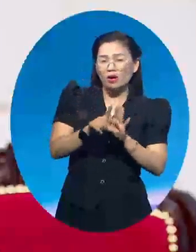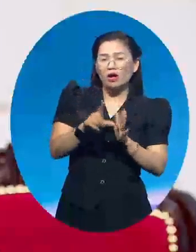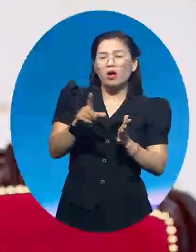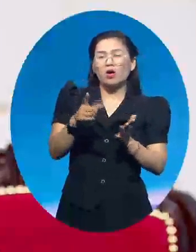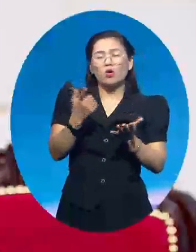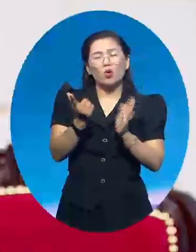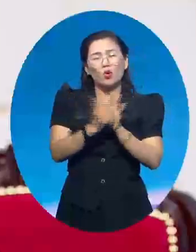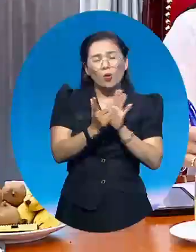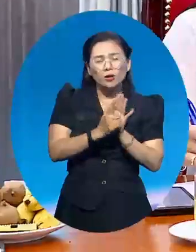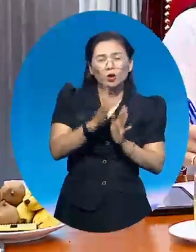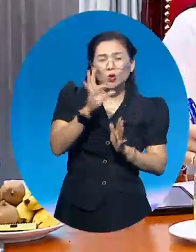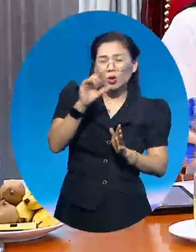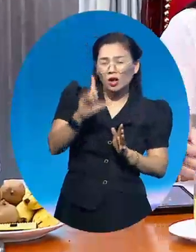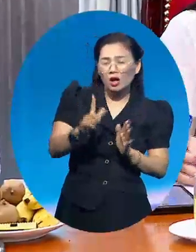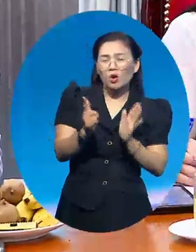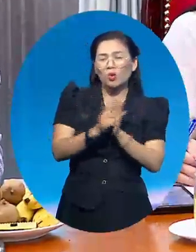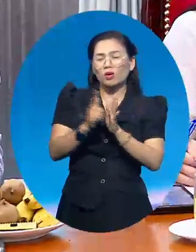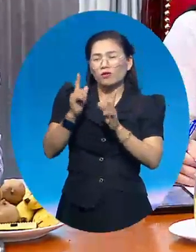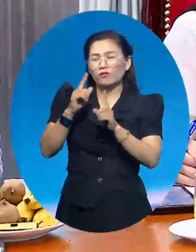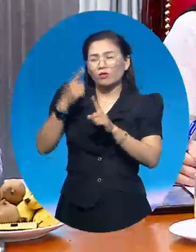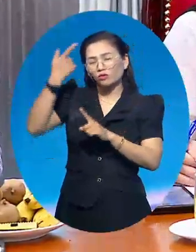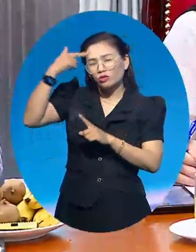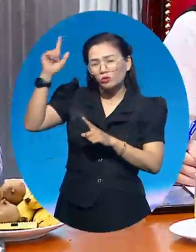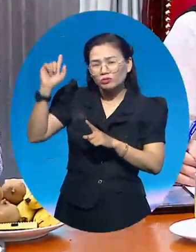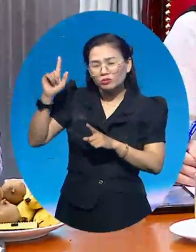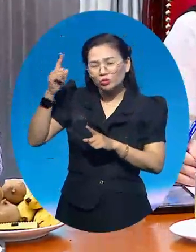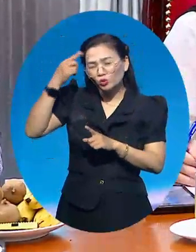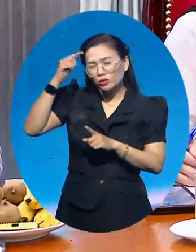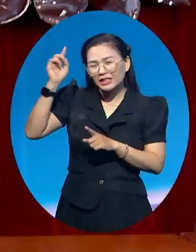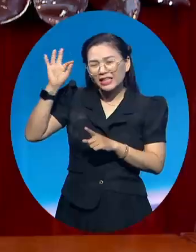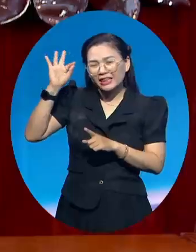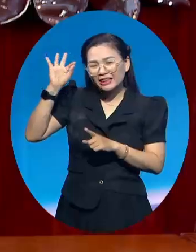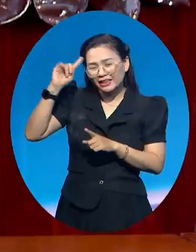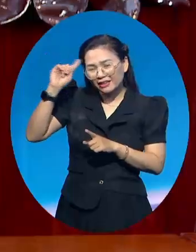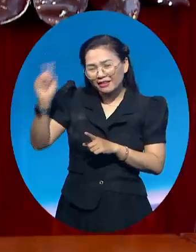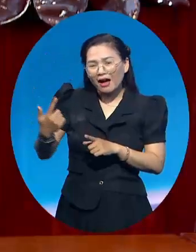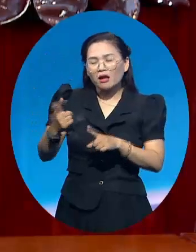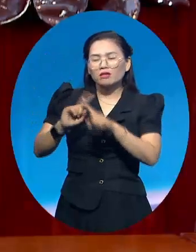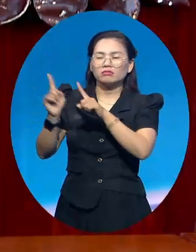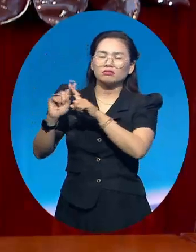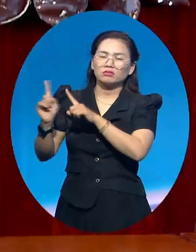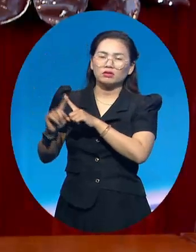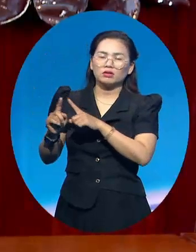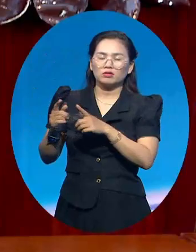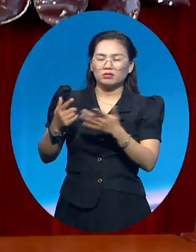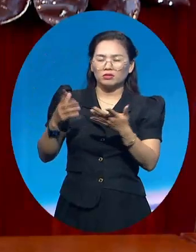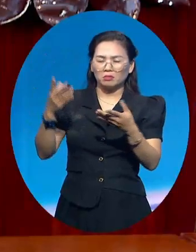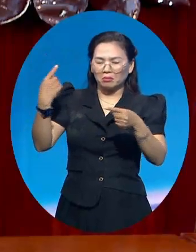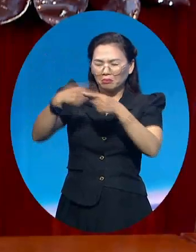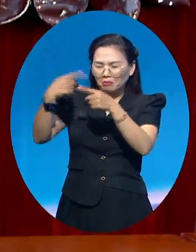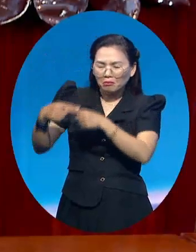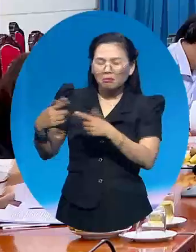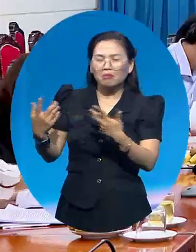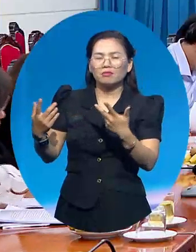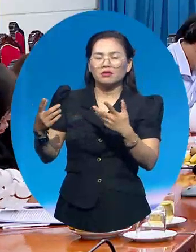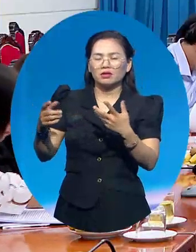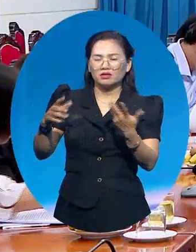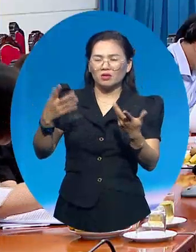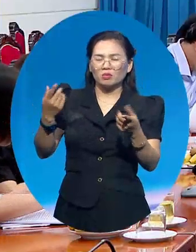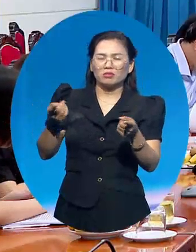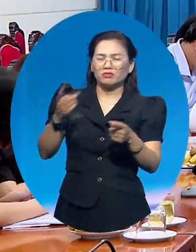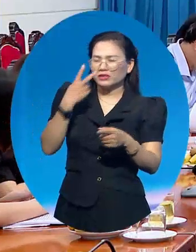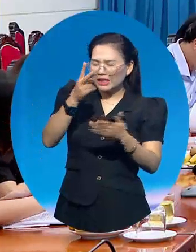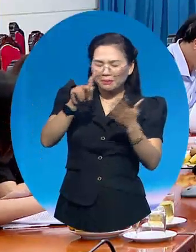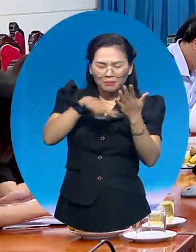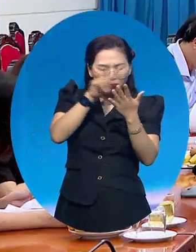luật phòng chống thiên tai, luật bảo vệ môi trường. Vì thế cần nghiên cứu rà soát kỹ, tránh chồng chéo, trùng lặp trong các quy định của dự thảo